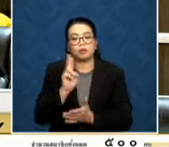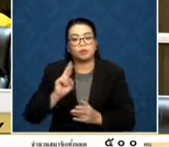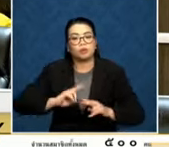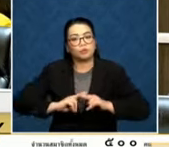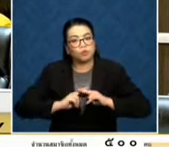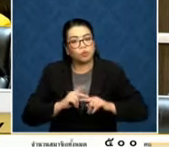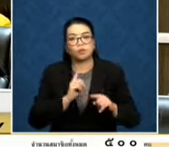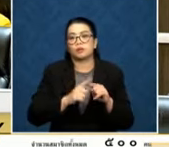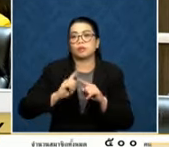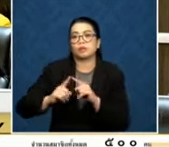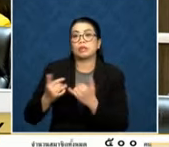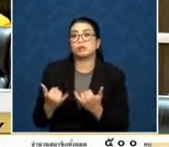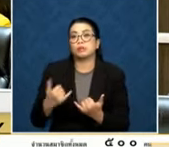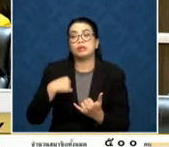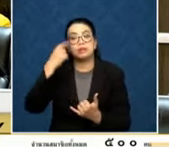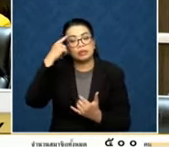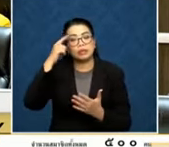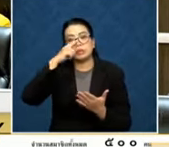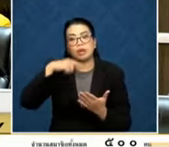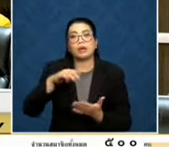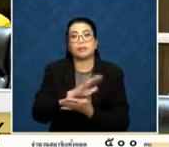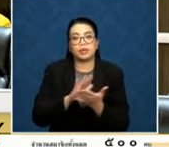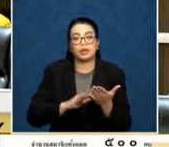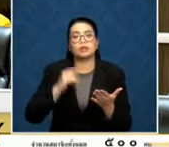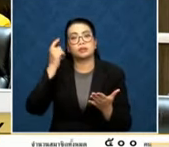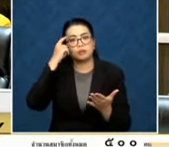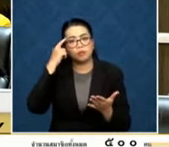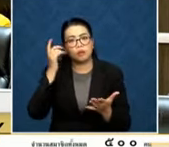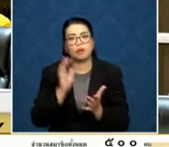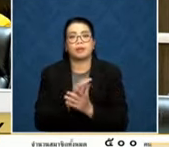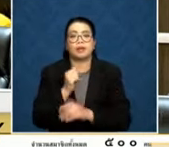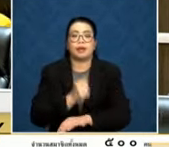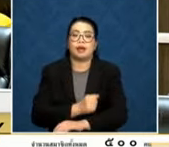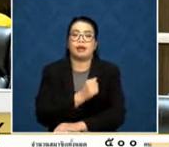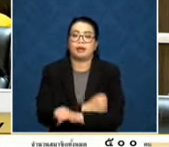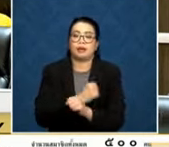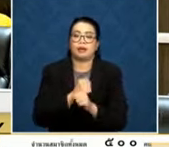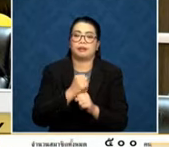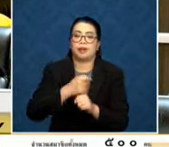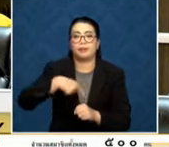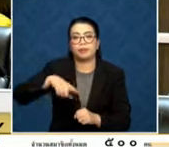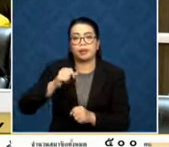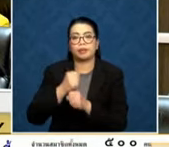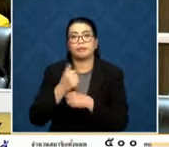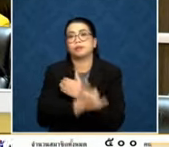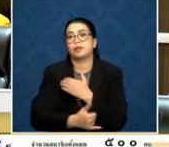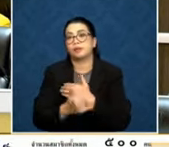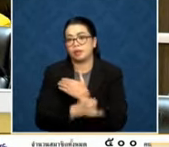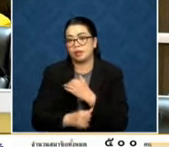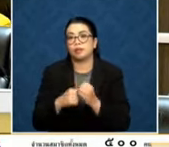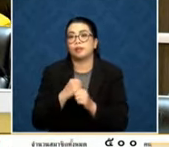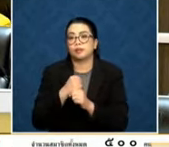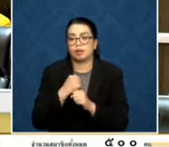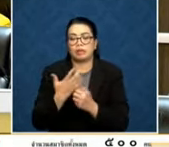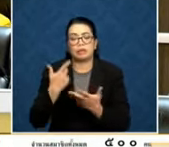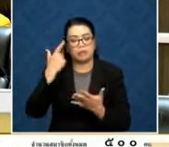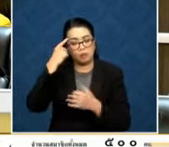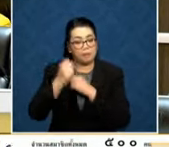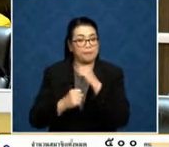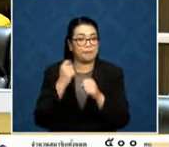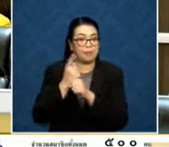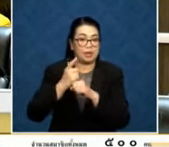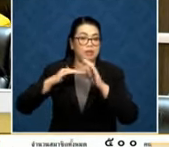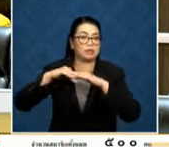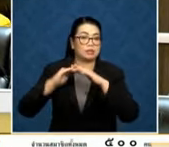ครับผมคิดว่าในขณะนี้ประเทศไทยเรามีแรงงานไปทำงานต่างประเทศและส่งเงินกลับบ้านไม่ต่ำกว่าปีละ